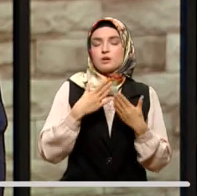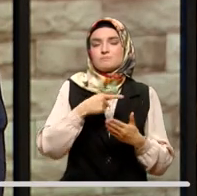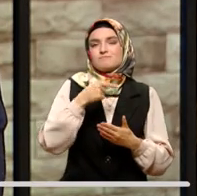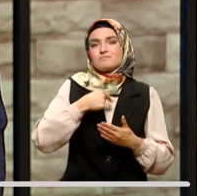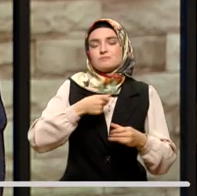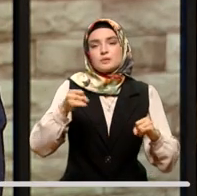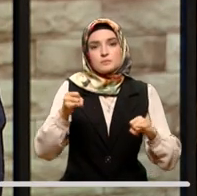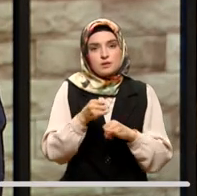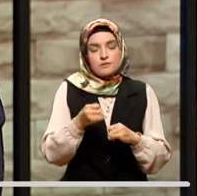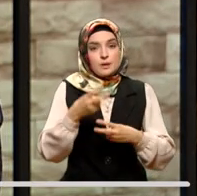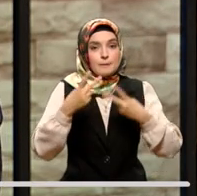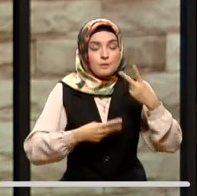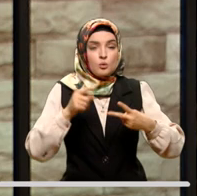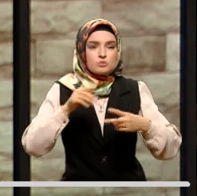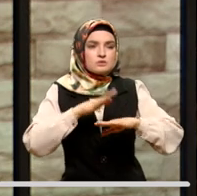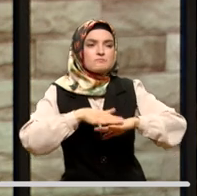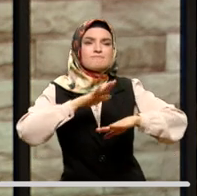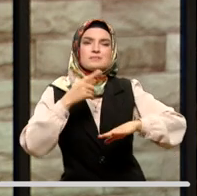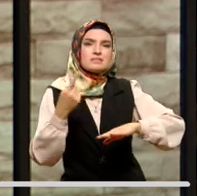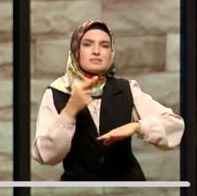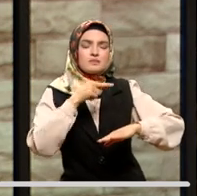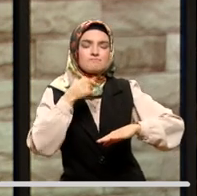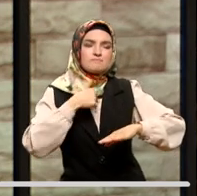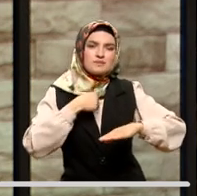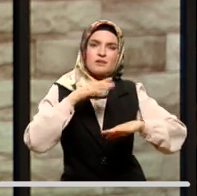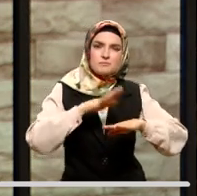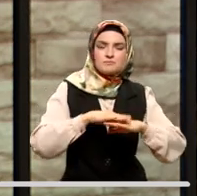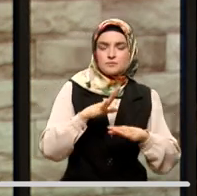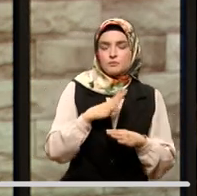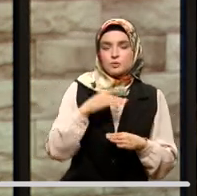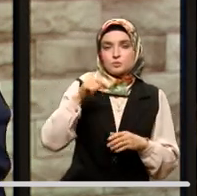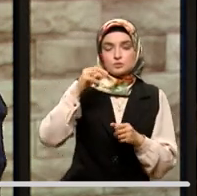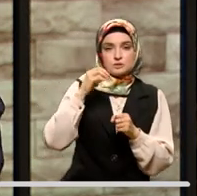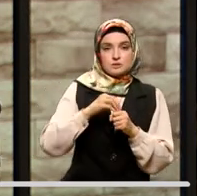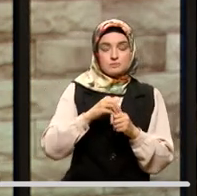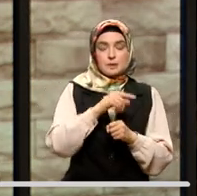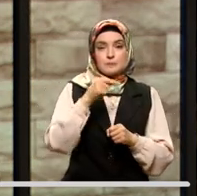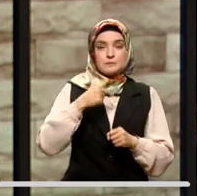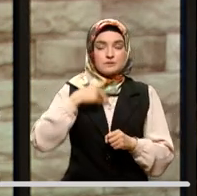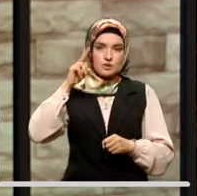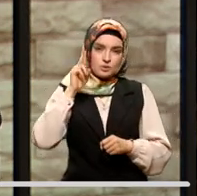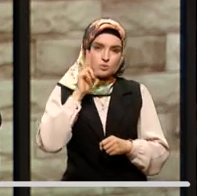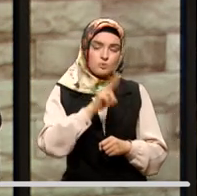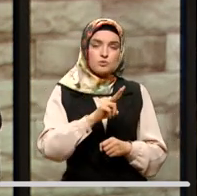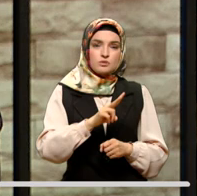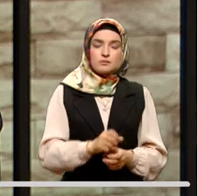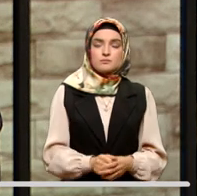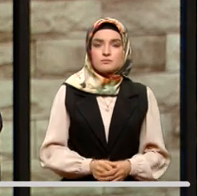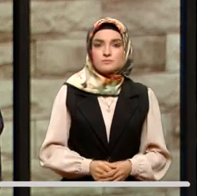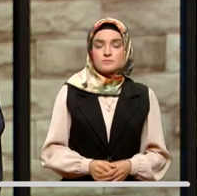bazen onun yapmadığı şeyleri bize yaptırabiliyor. O nedenle bizdeki görünen şey